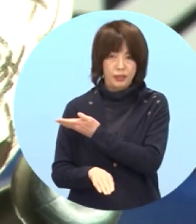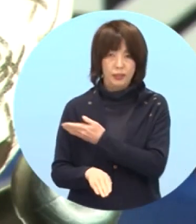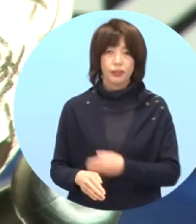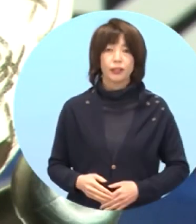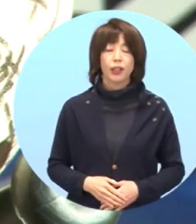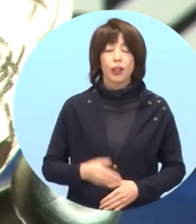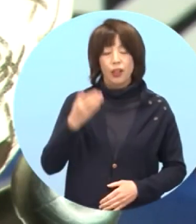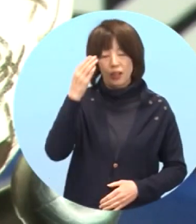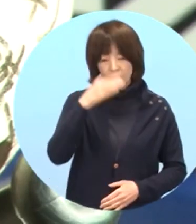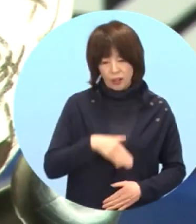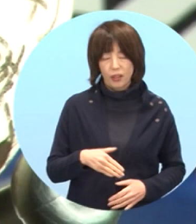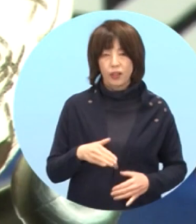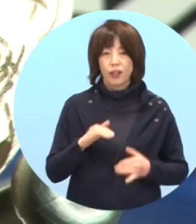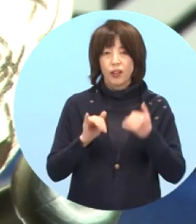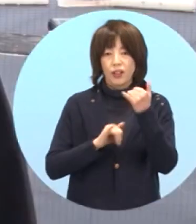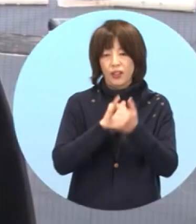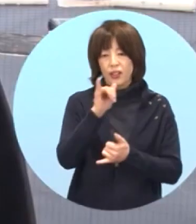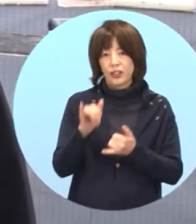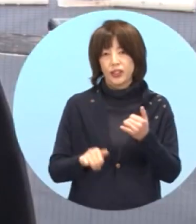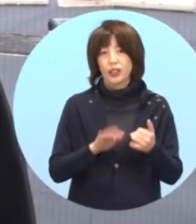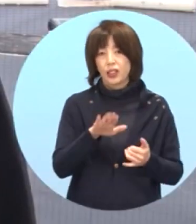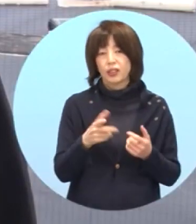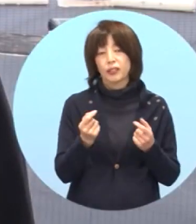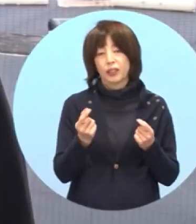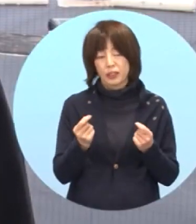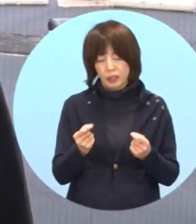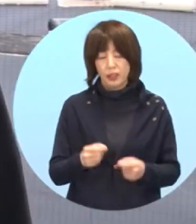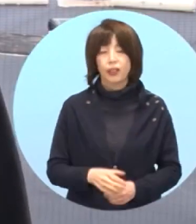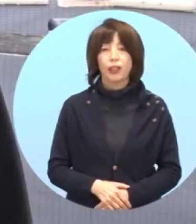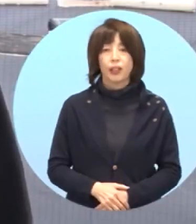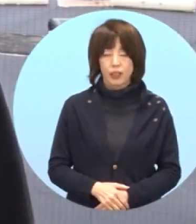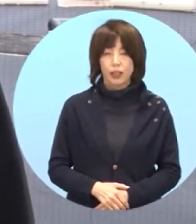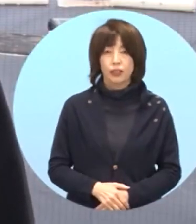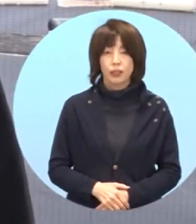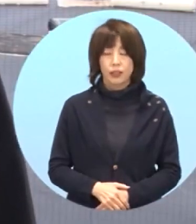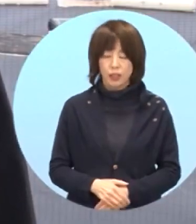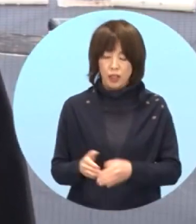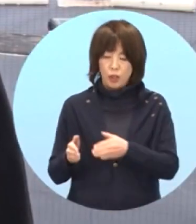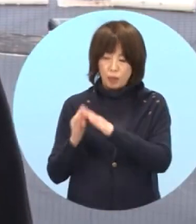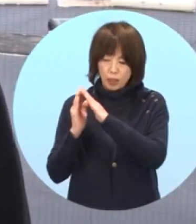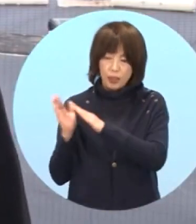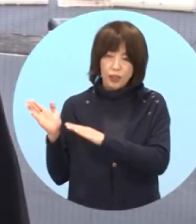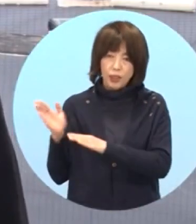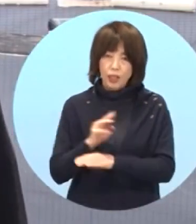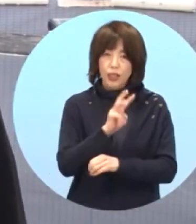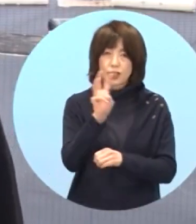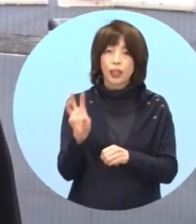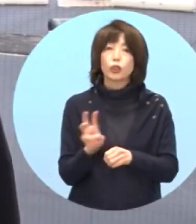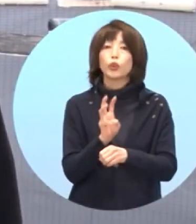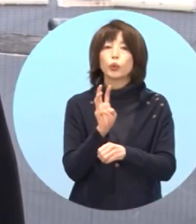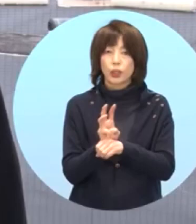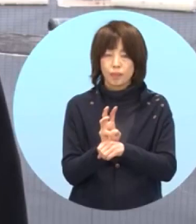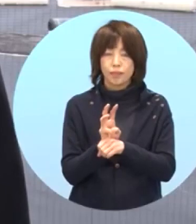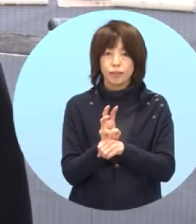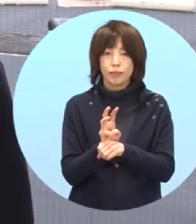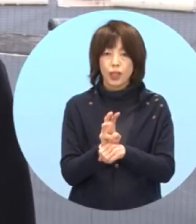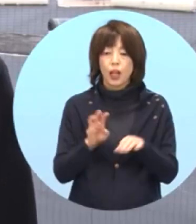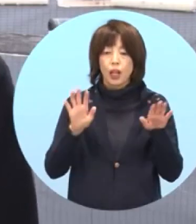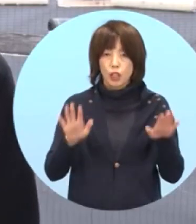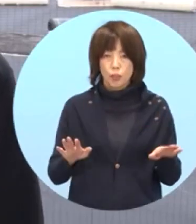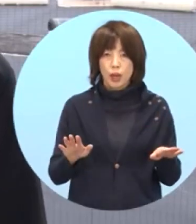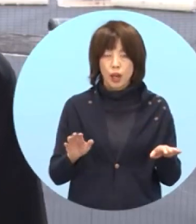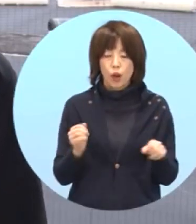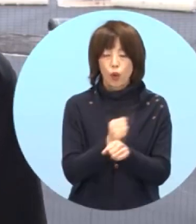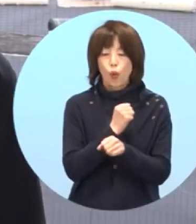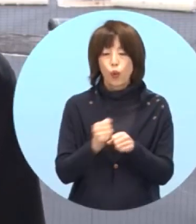歴史がある野球場なんですね。 はい、完成から30年が経過し、現在リニューアル工